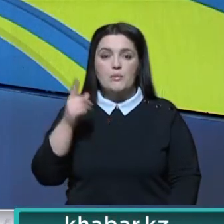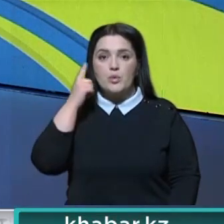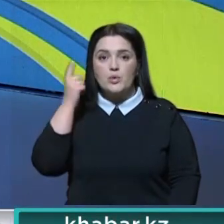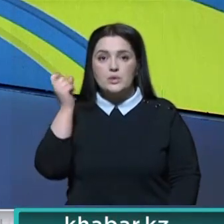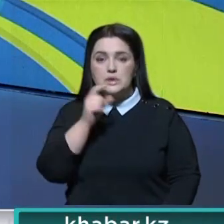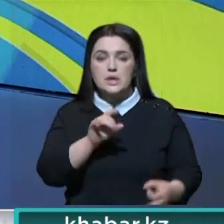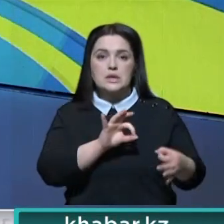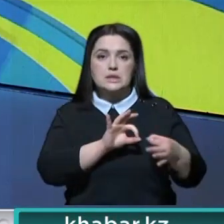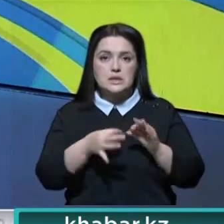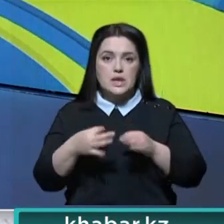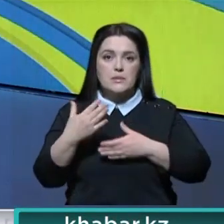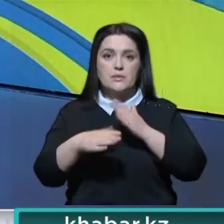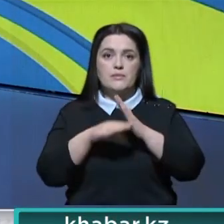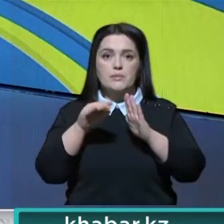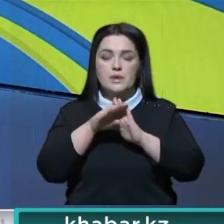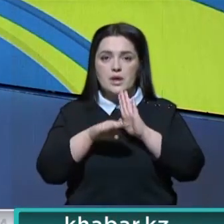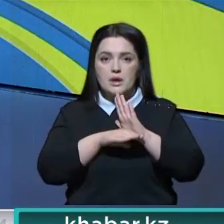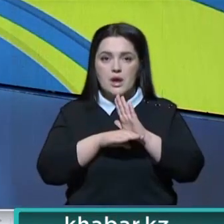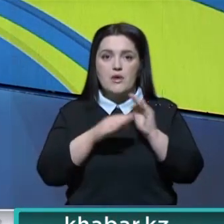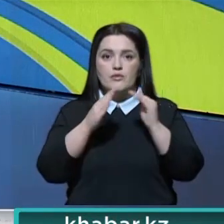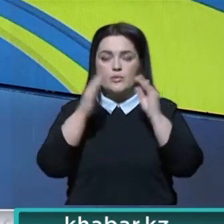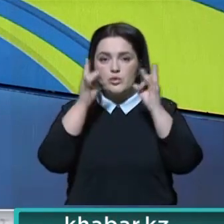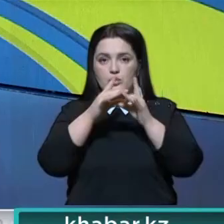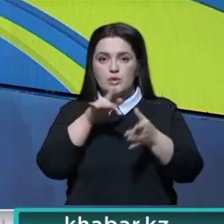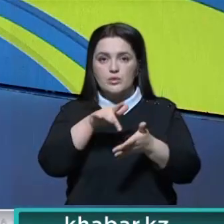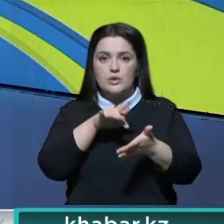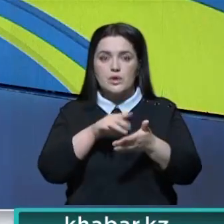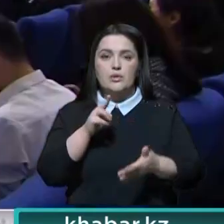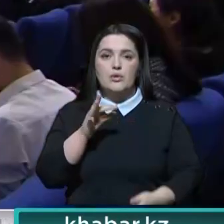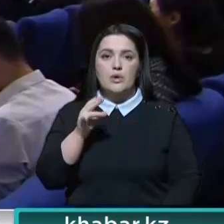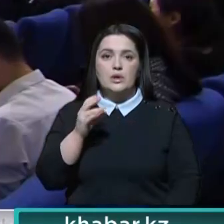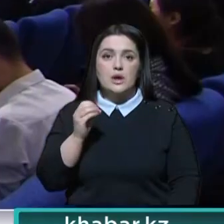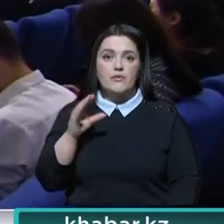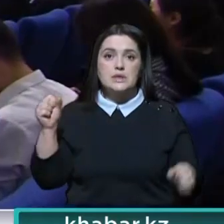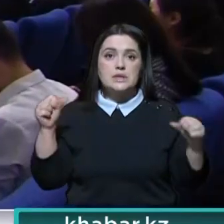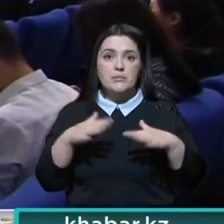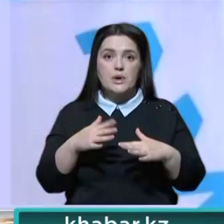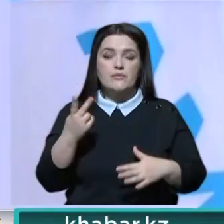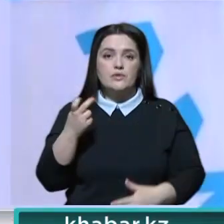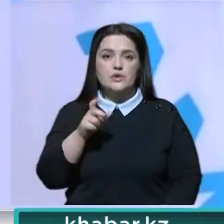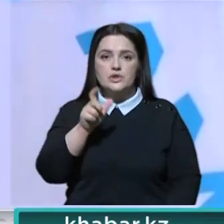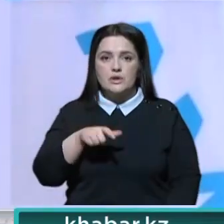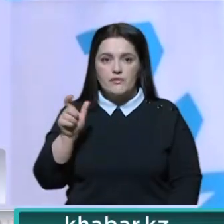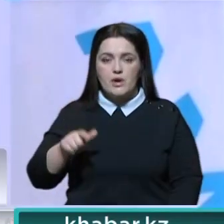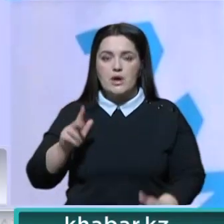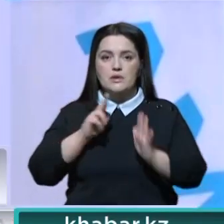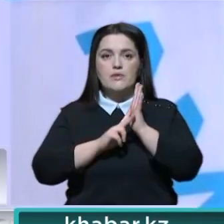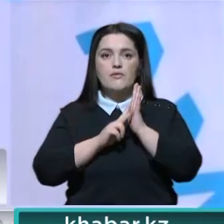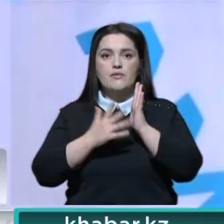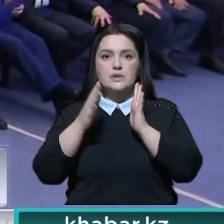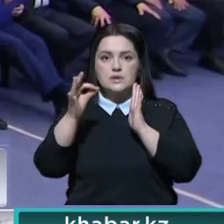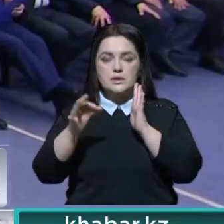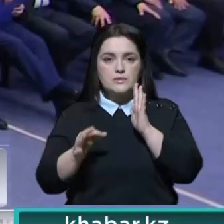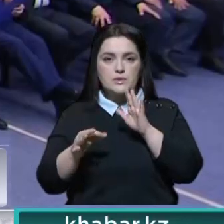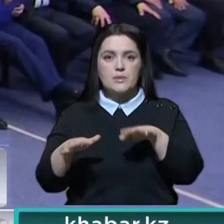чтобы из первых уст узнать детали предвыборной программы. В Доме культуры города Конаев собрались порядка 200 человек. Отмечу,